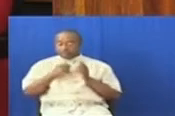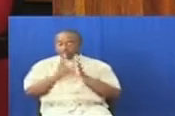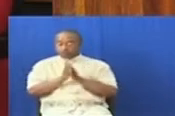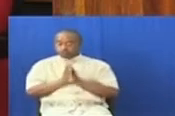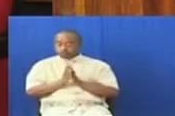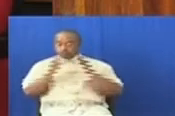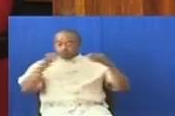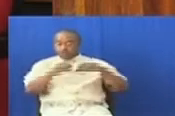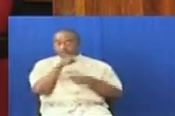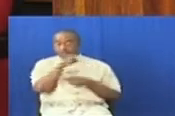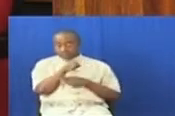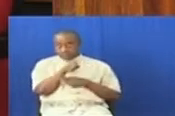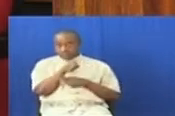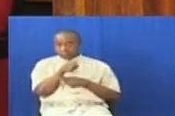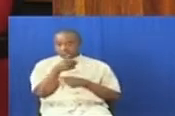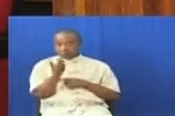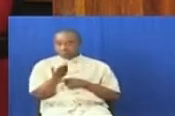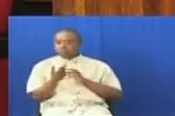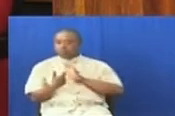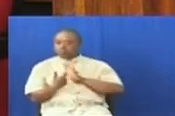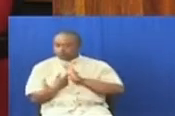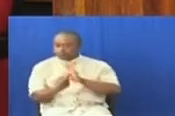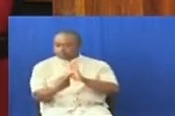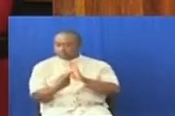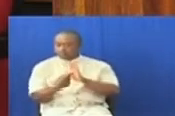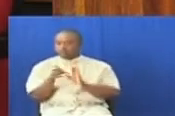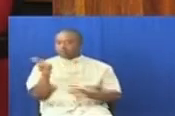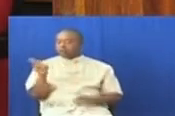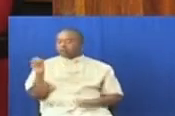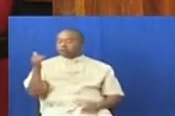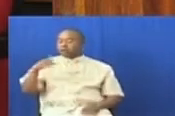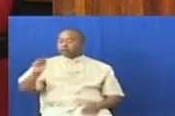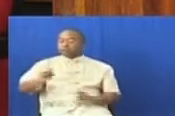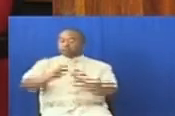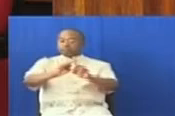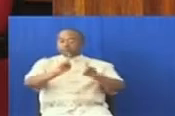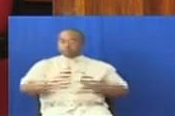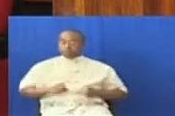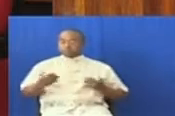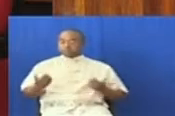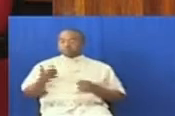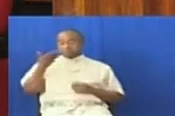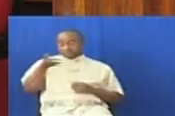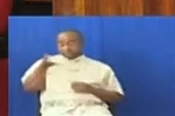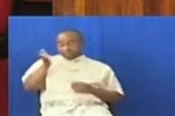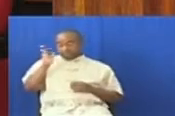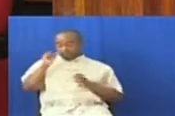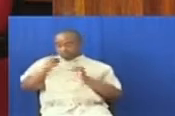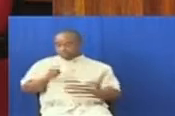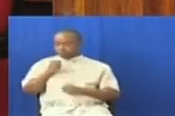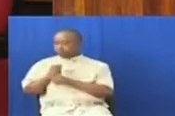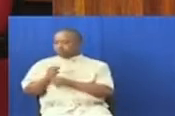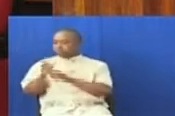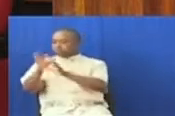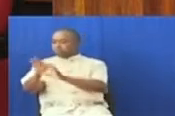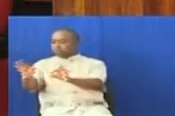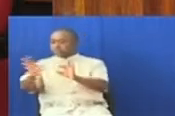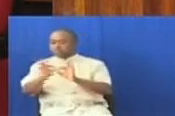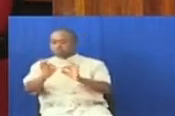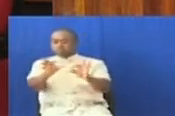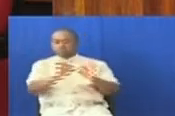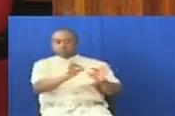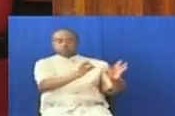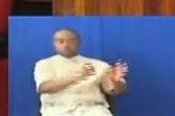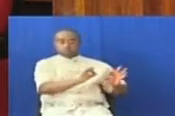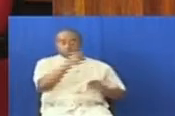kuonyesha hoja mbalimbali ambazo zinatakiwa serikali zifanyiwe maboresho ili